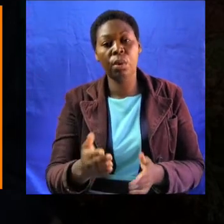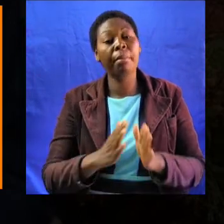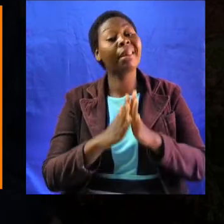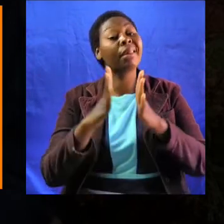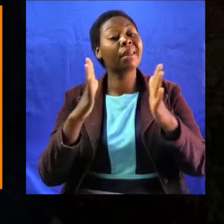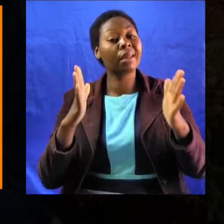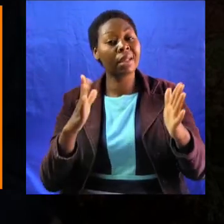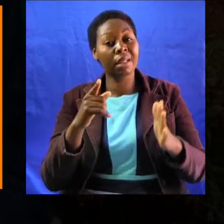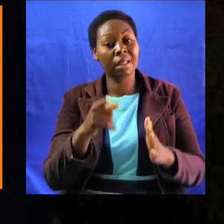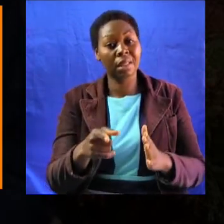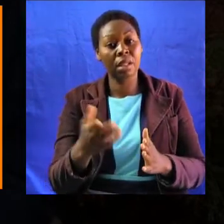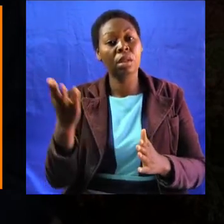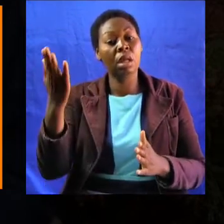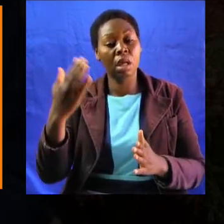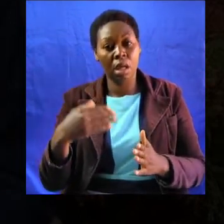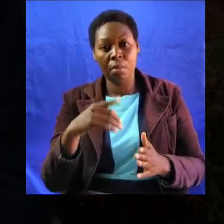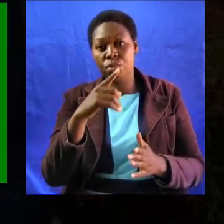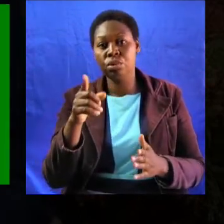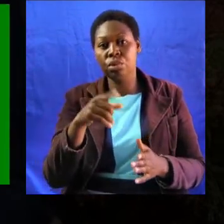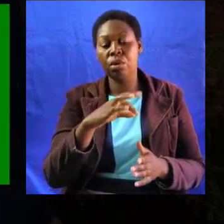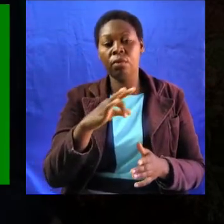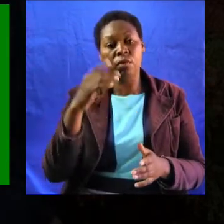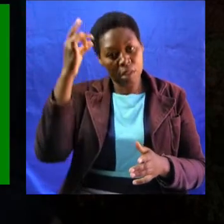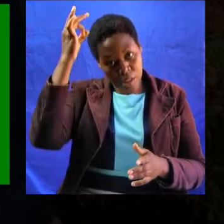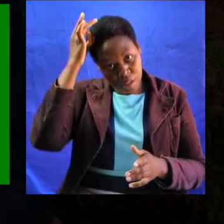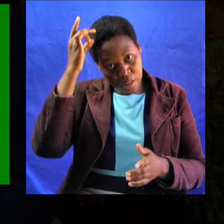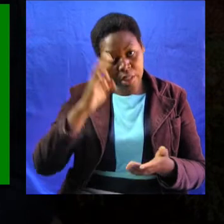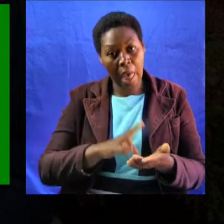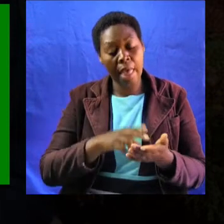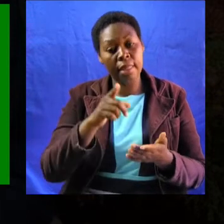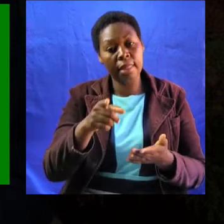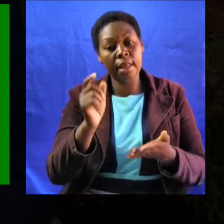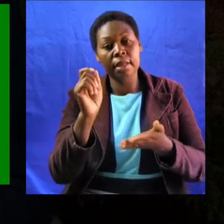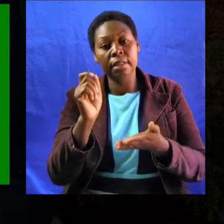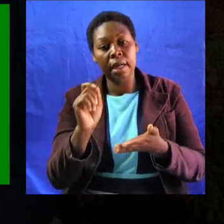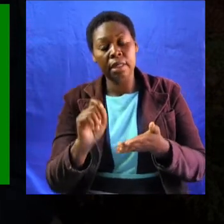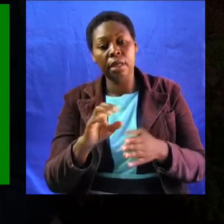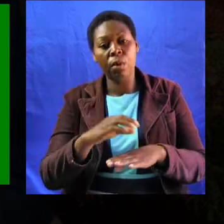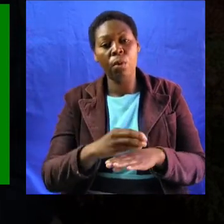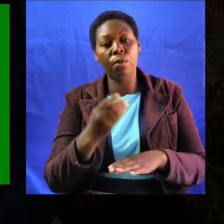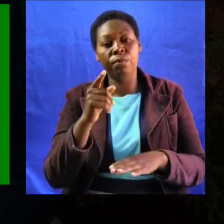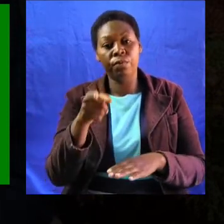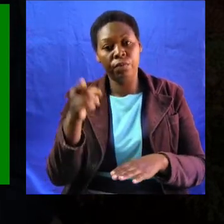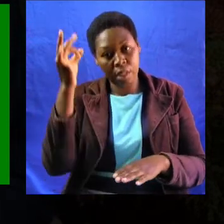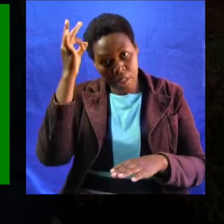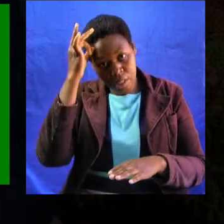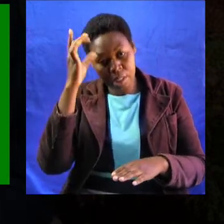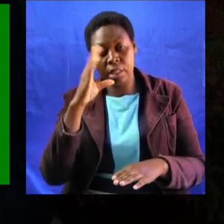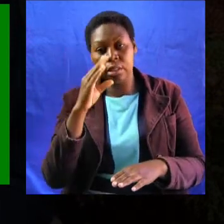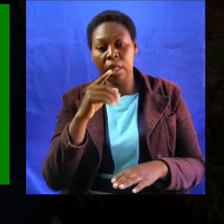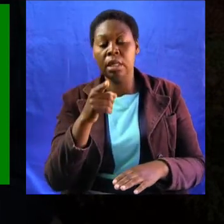chichakurireiko kuzotadzira madzimambo? Zvino mashoko emwadhiya mambo Atashasta akati aravirwa